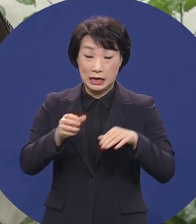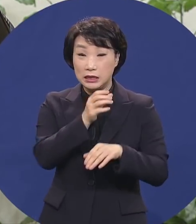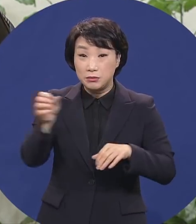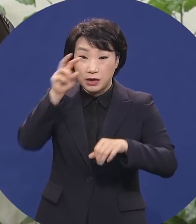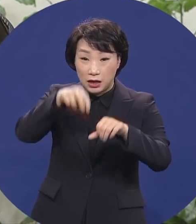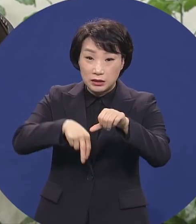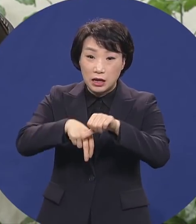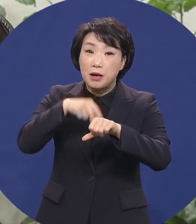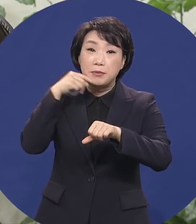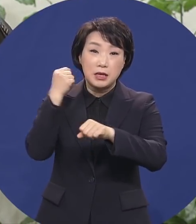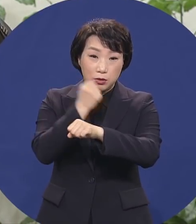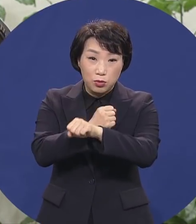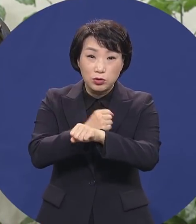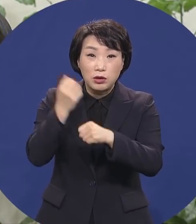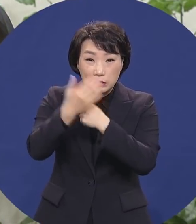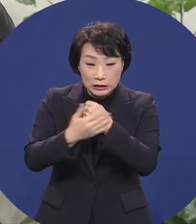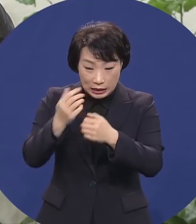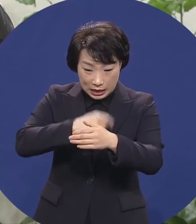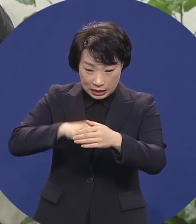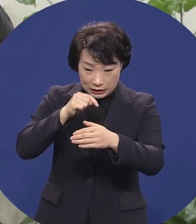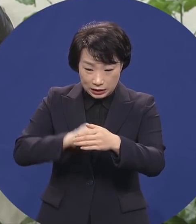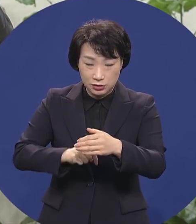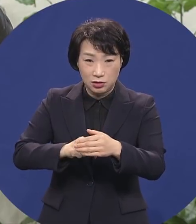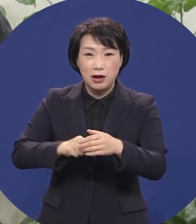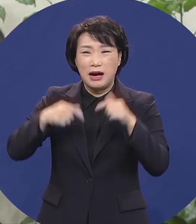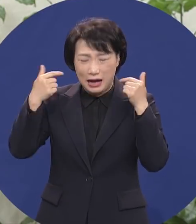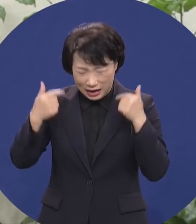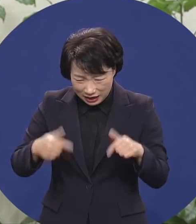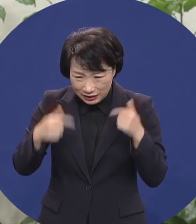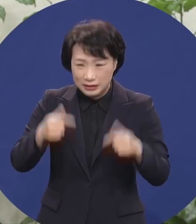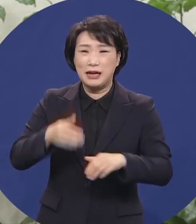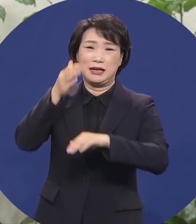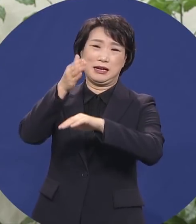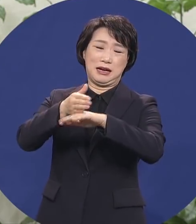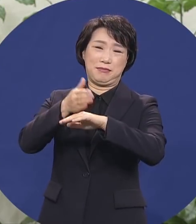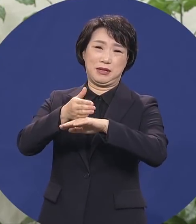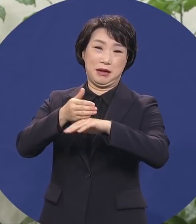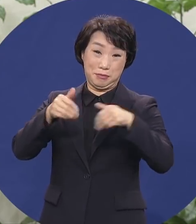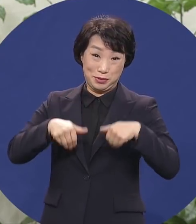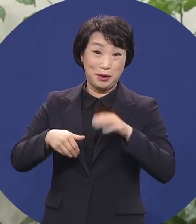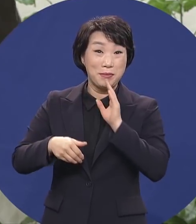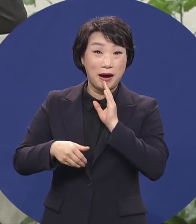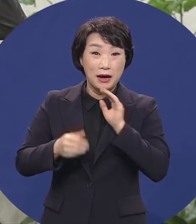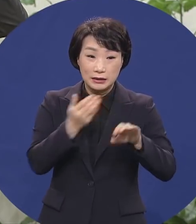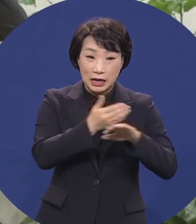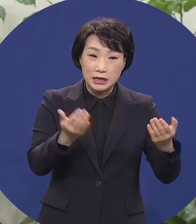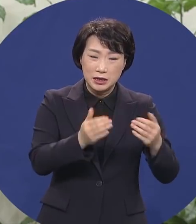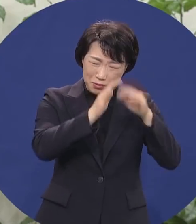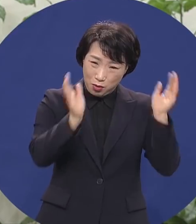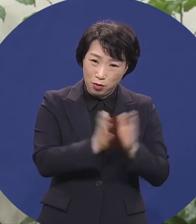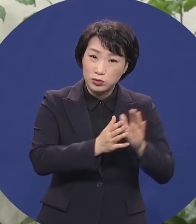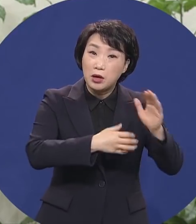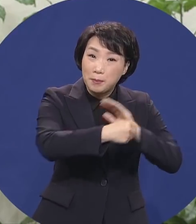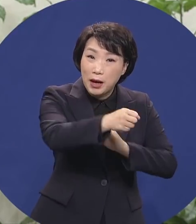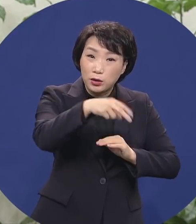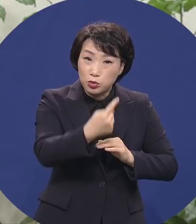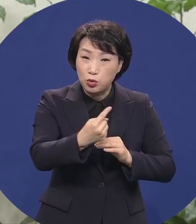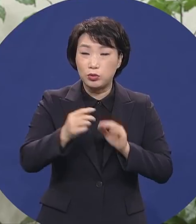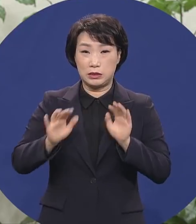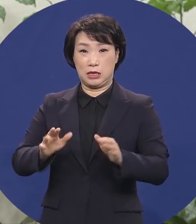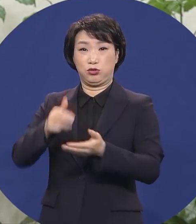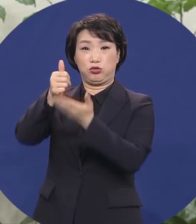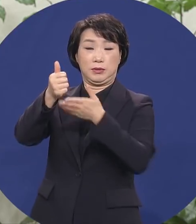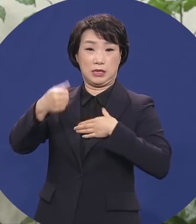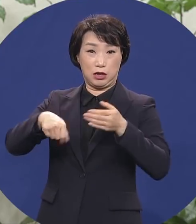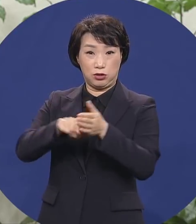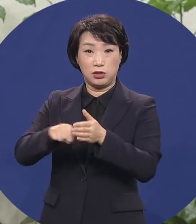십자가의 피의 공로 은혜에서 항상 감사하며 다른 건 다 뺏겨도 주님이